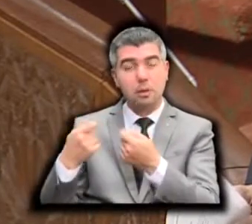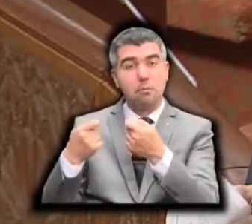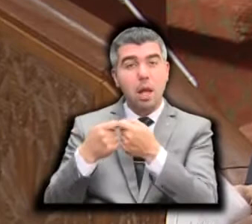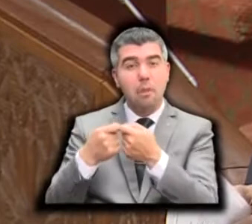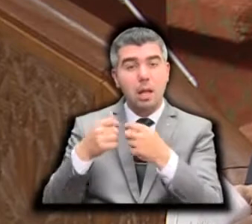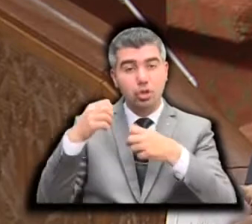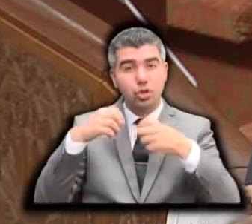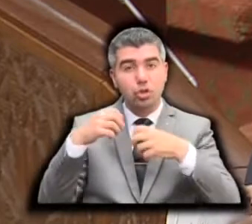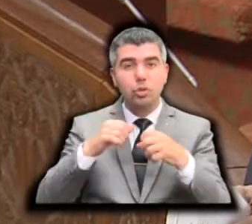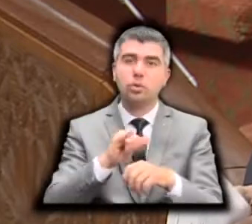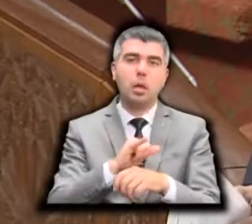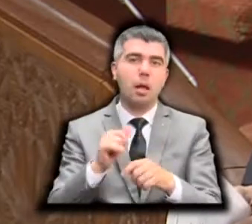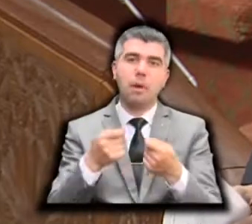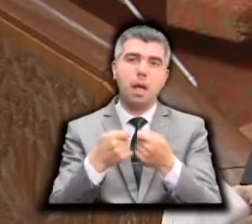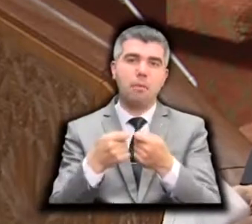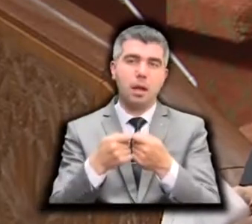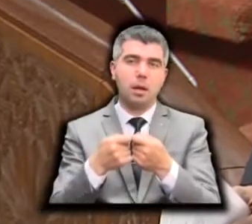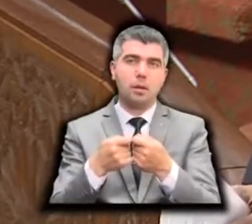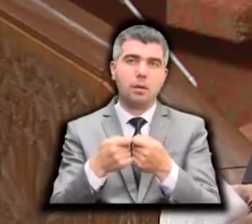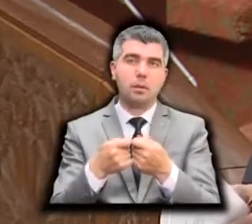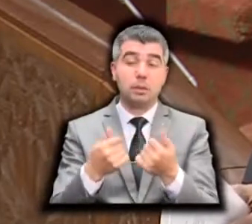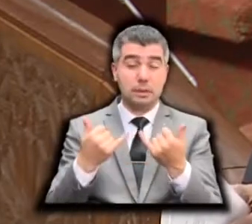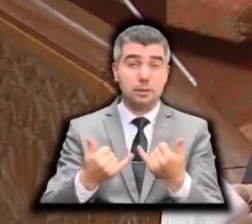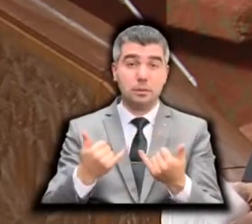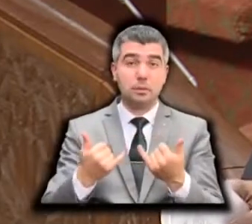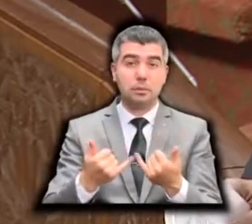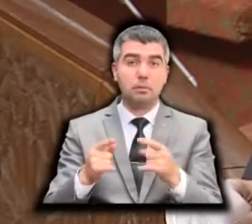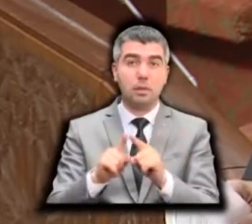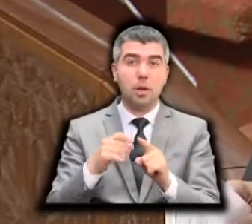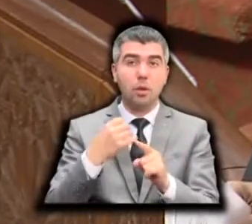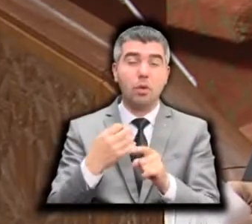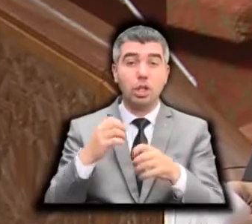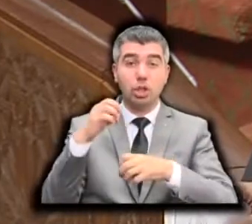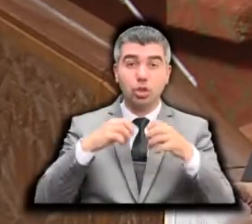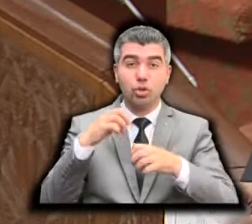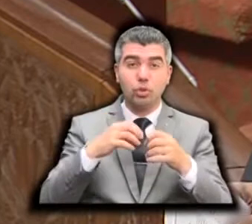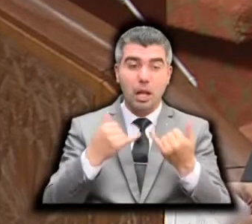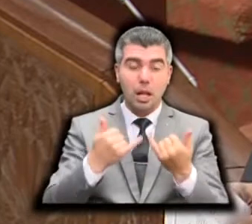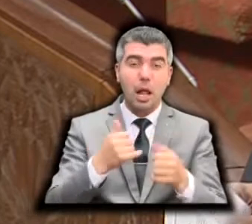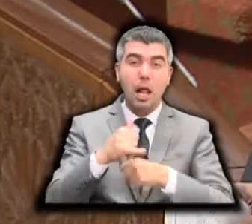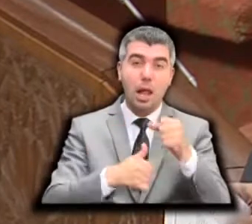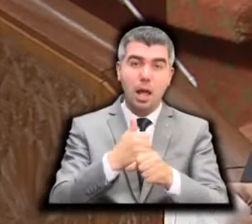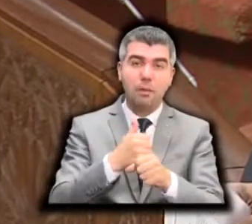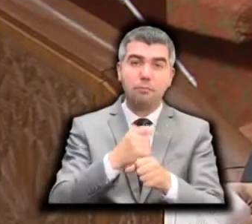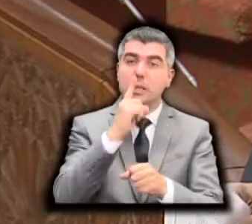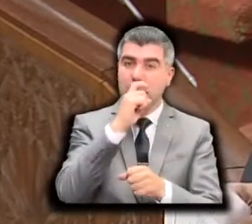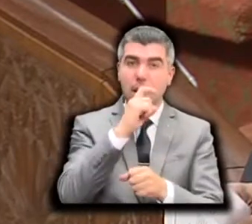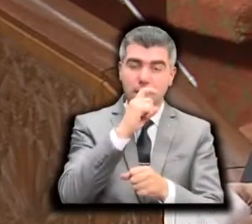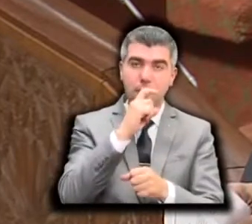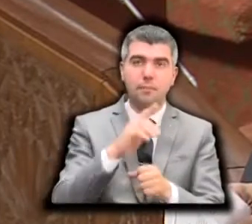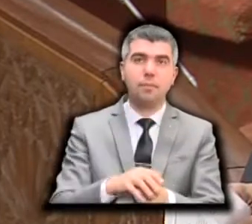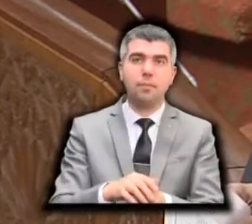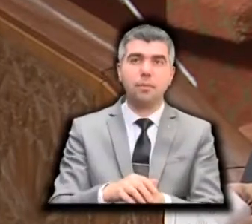ديال الثلوج. انا تكلمت على بعض الاقاليم اللي حتى هي دخلات في هذا المدى ديال الثلوج. لكن نعود على بد، راه احد